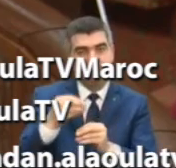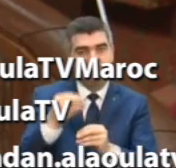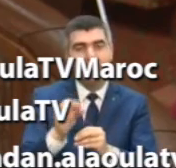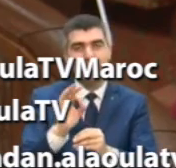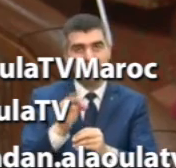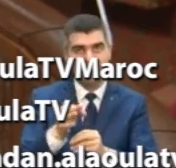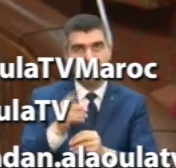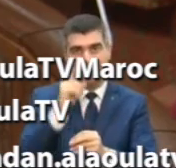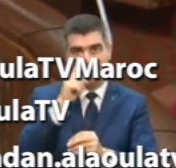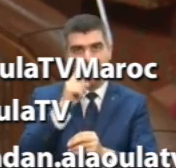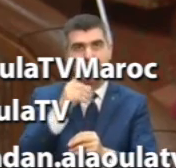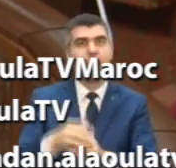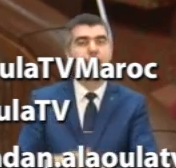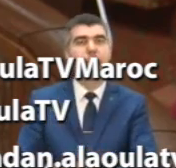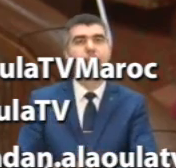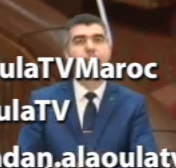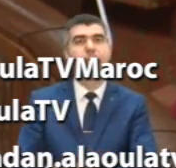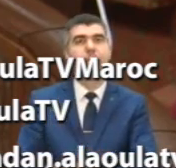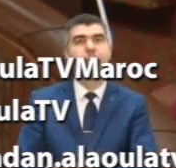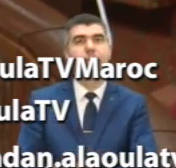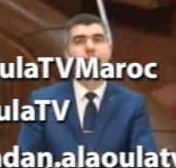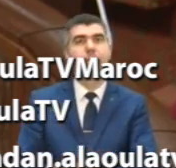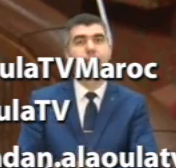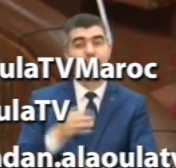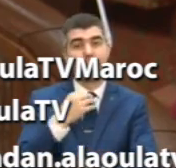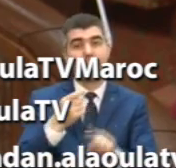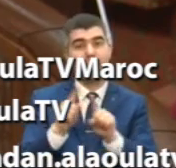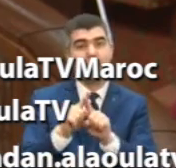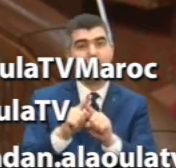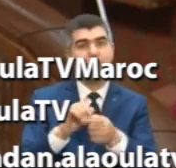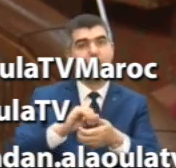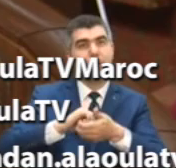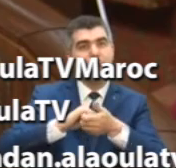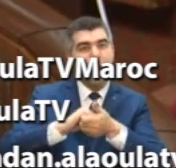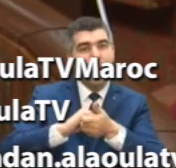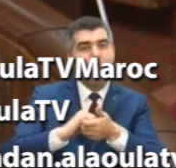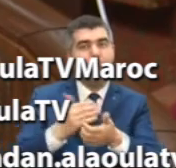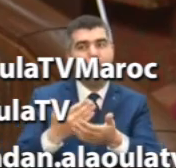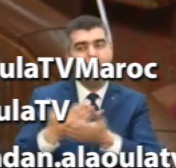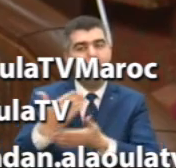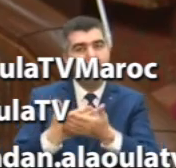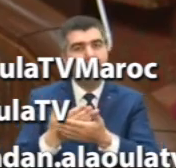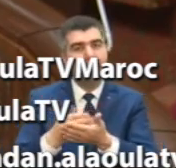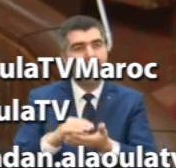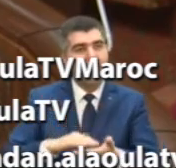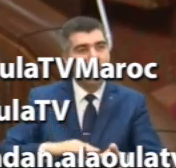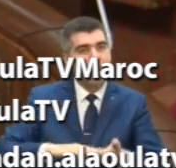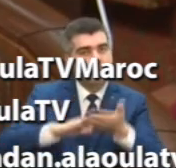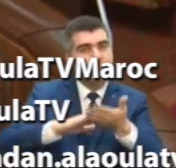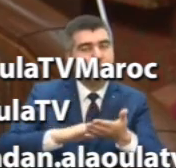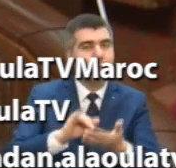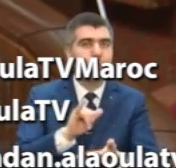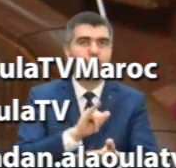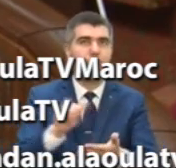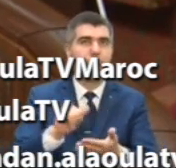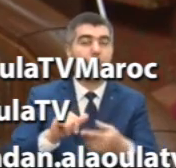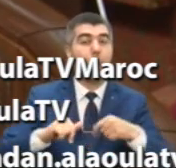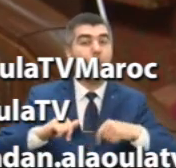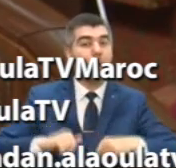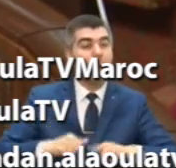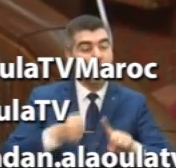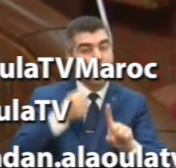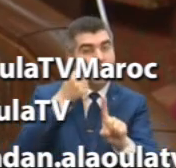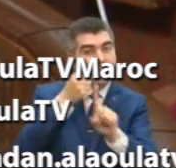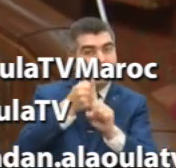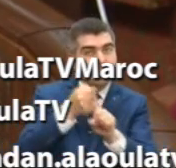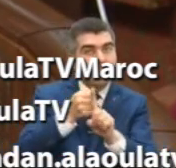ولكن غادي مزيان ان شاء الله. فيما يخص الزبونيه والمحسوبيه سيدنا المحترم، انا لا اتفق معكم، اليوم الوزاره كتشتغل بمعايير